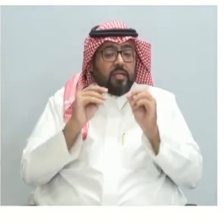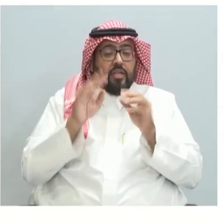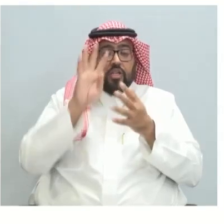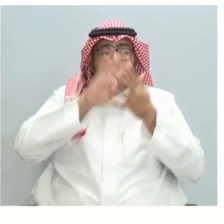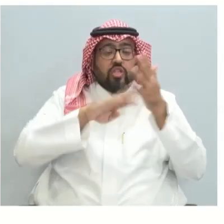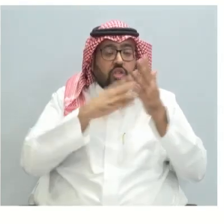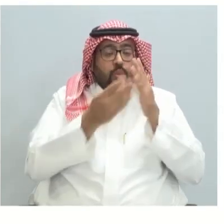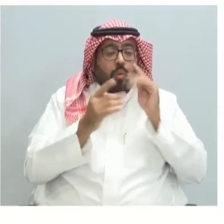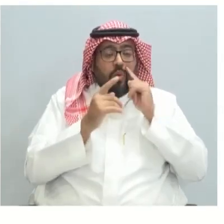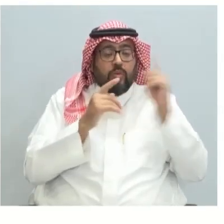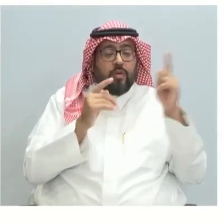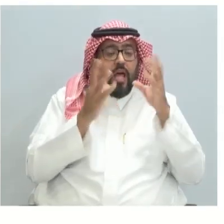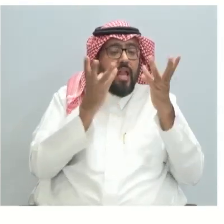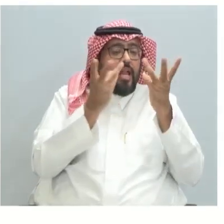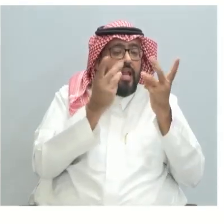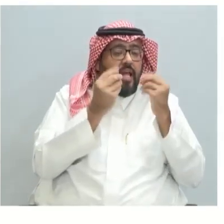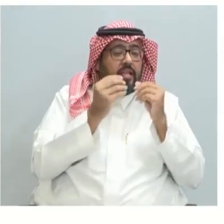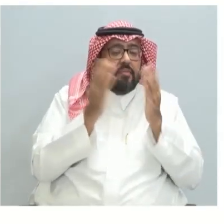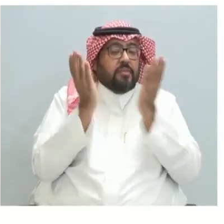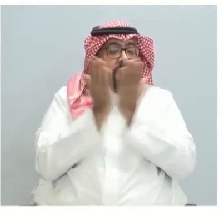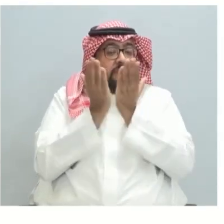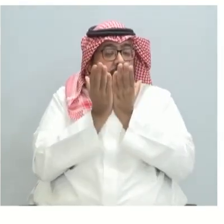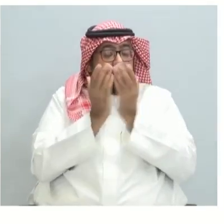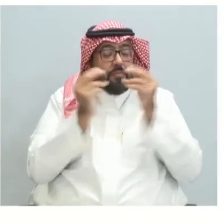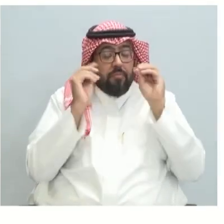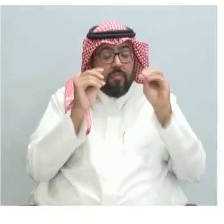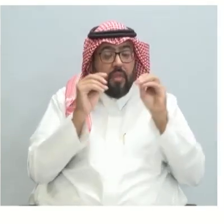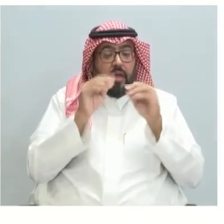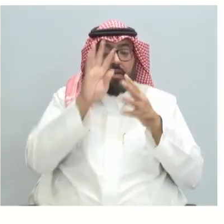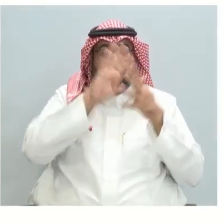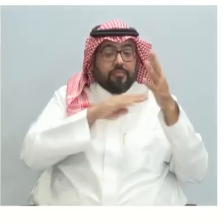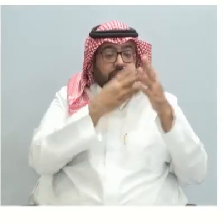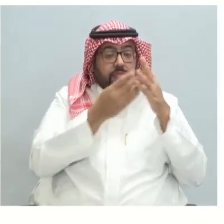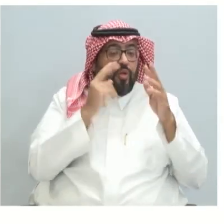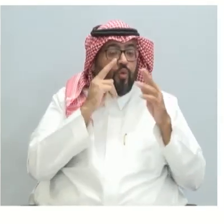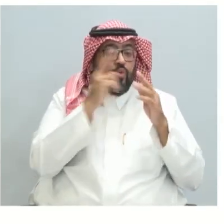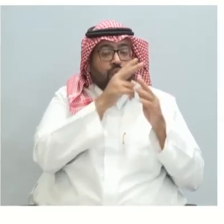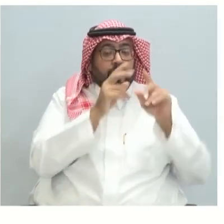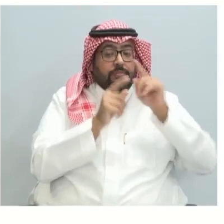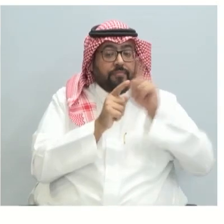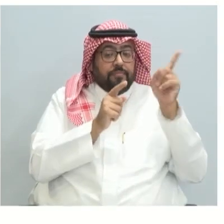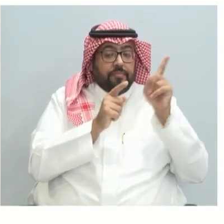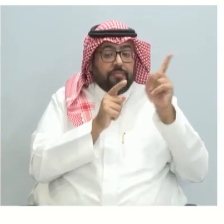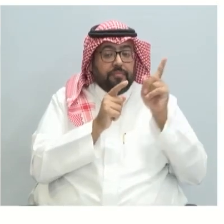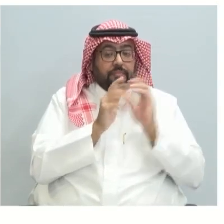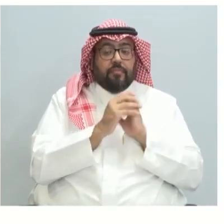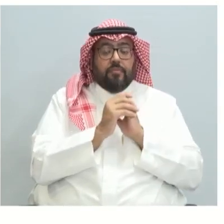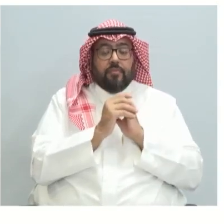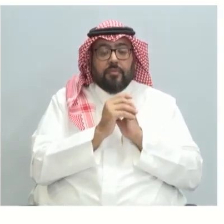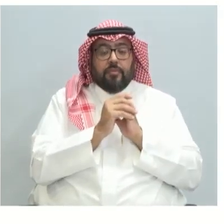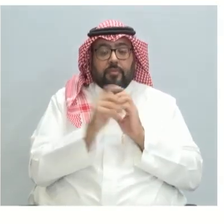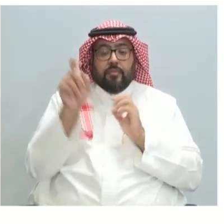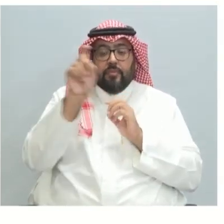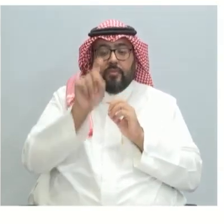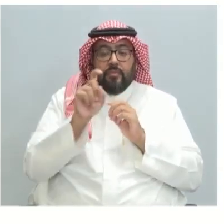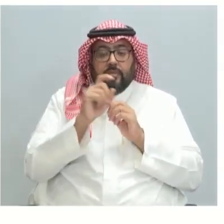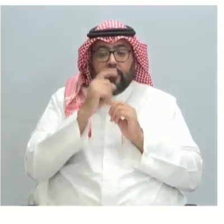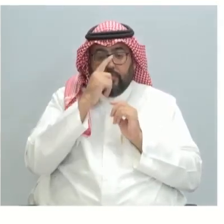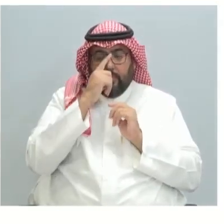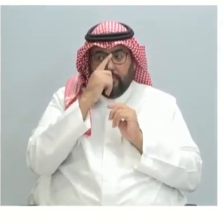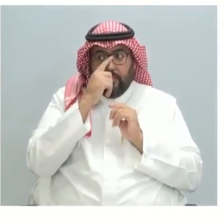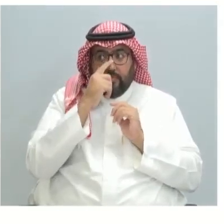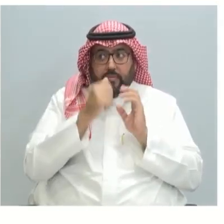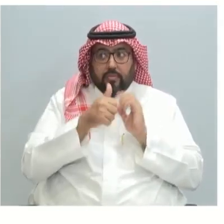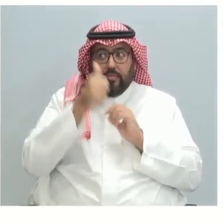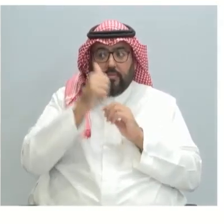الجدول المجاور نتائج هذه الدراسه اذا لدينا هذا الجدول يبين نتائج هذه الدراسه سئل الطلاب مدرسه عن الخضروات